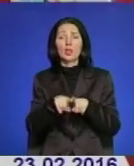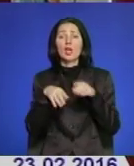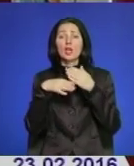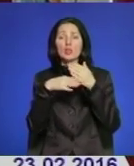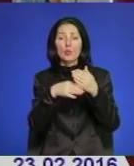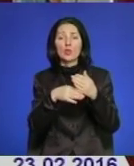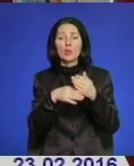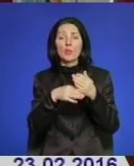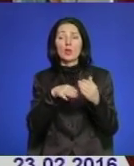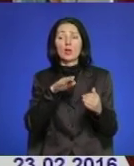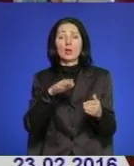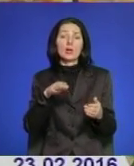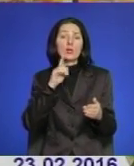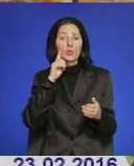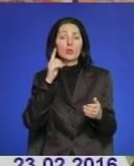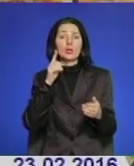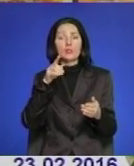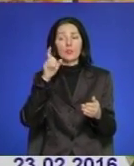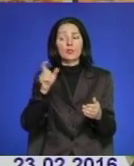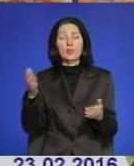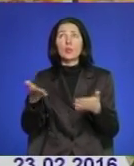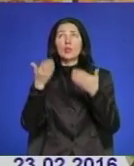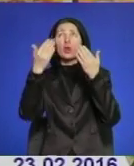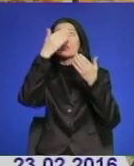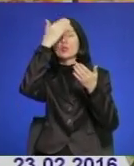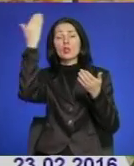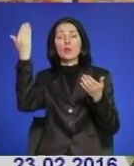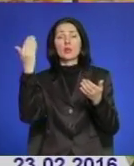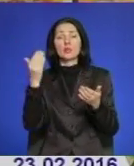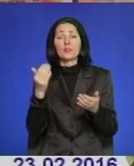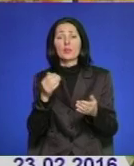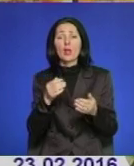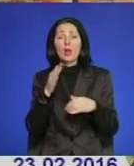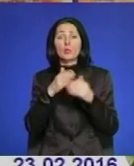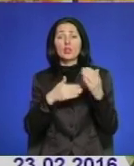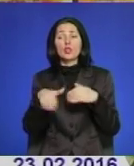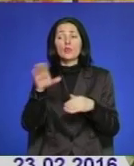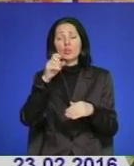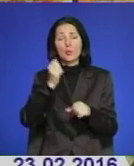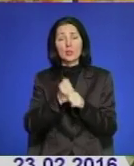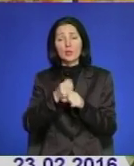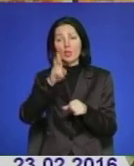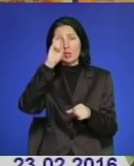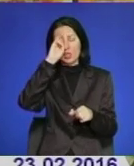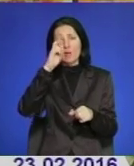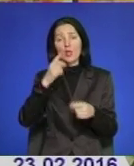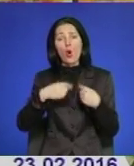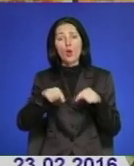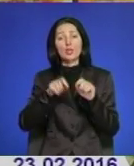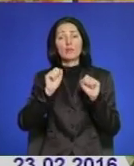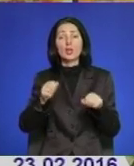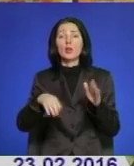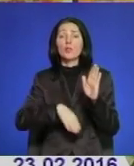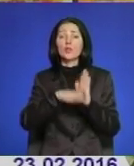вони піднімаються до небес. Виходячи з того, що фактично усі представники державних органів влади підвищують кваліфікацію тут у